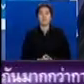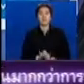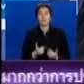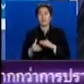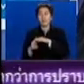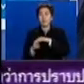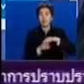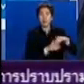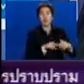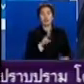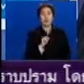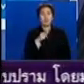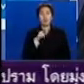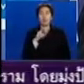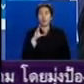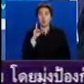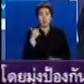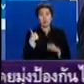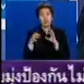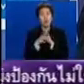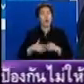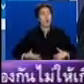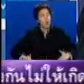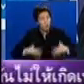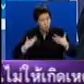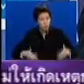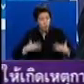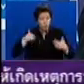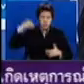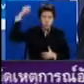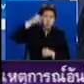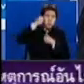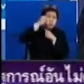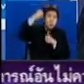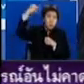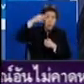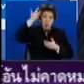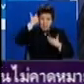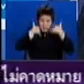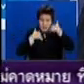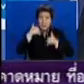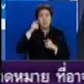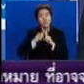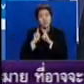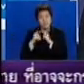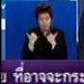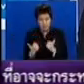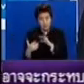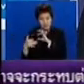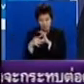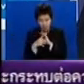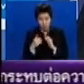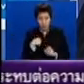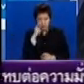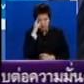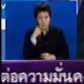การชุมนุมของกลุ่มนปช.ท่ามกลางสภาพอากาศที่ร้อนจัดนะครับบวกกับอุณหภูมิทางการเมืองที่ร้อนแรงแล้วก็ต่างฝ่ายต่างก็มุ่งมั่นในจุดยืนของตัวเ